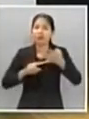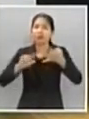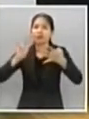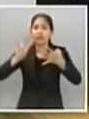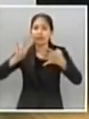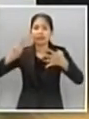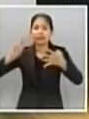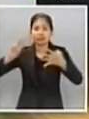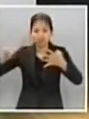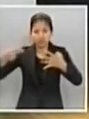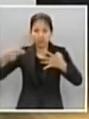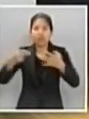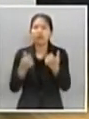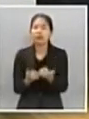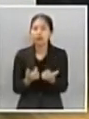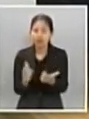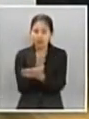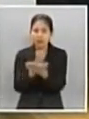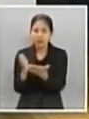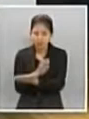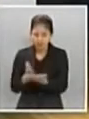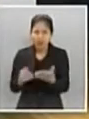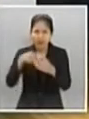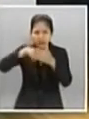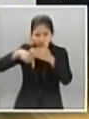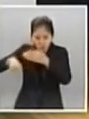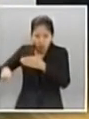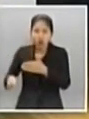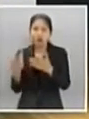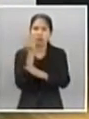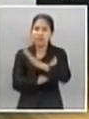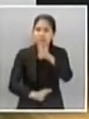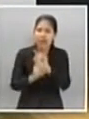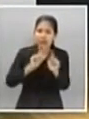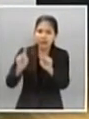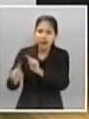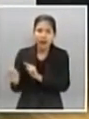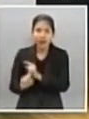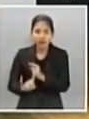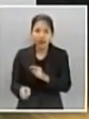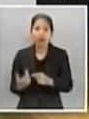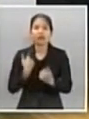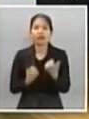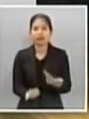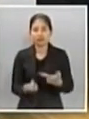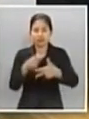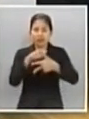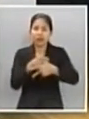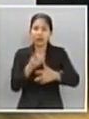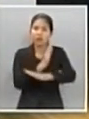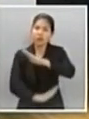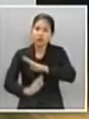73,413 คนค่ะซึ่งเราสามารถแบ่งแยกย่อยไปได้อีกนะคะว่าพิการอย่างไรบ้างความเคลื่อนไหวทางร่างกายนะคะเขาบอกว่าก็จะ